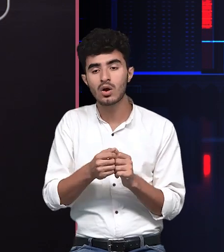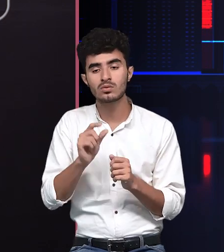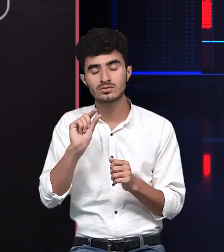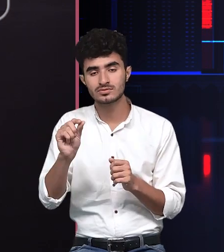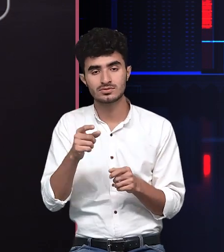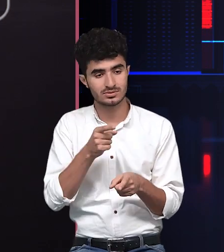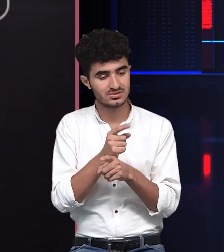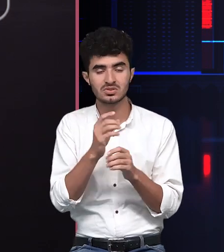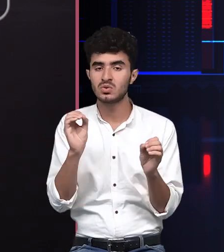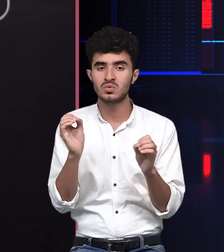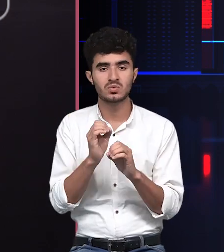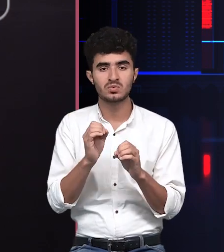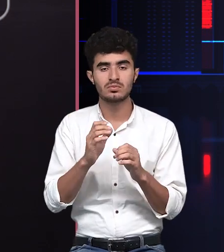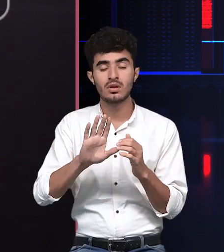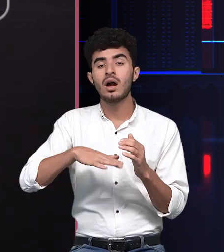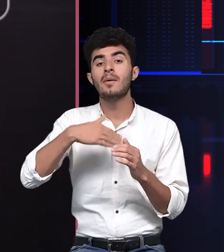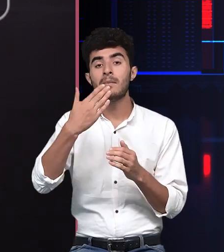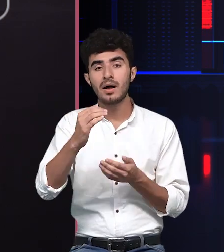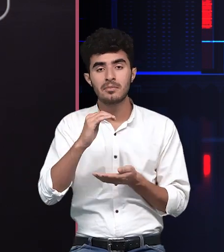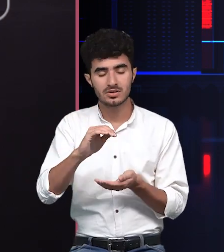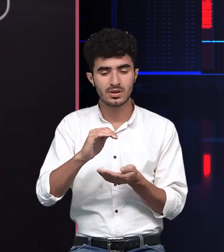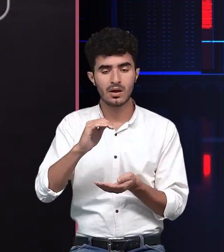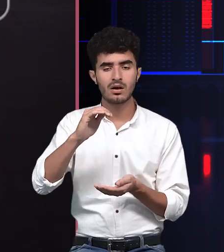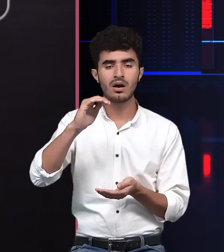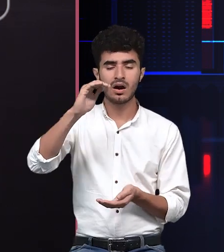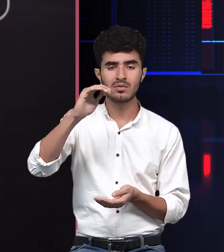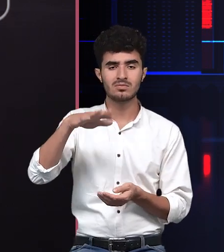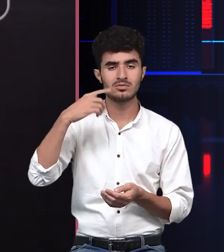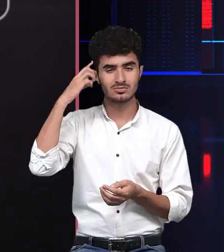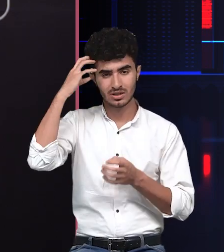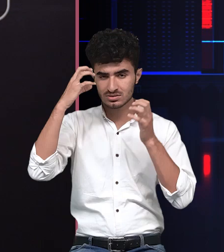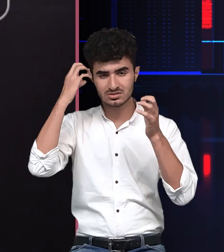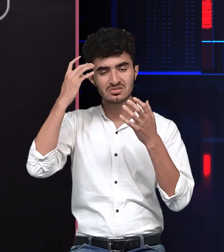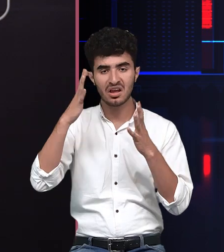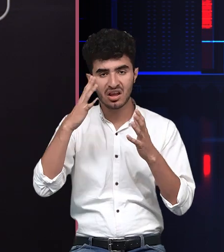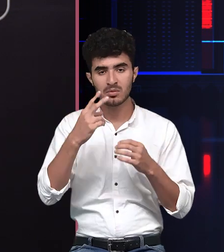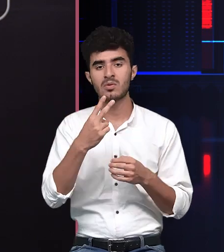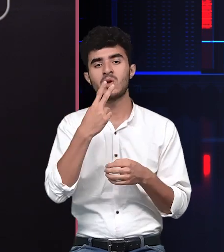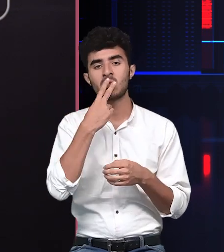की तरफ चले जाते हैं, खुद वो ड्रग एडिक्ट हो जाते हैं। एडिक्शन में